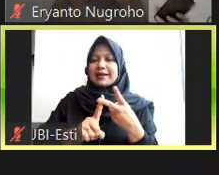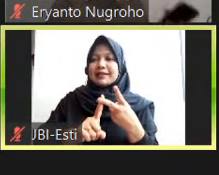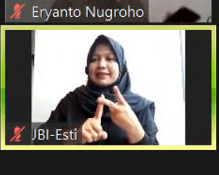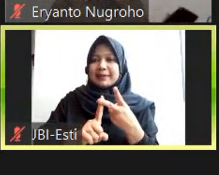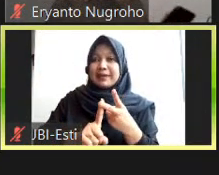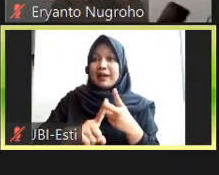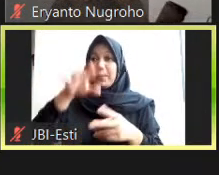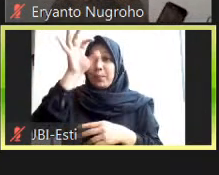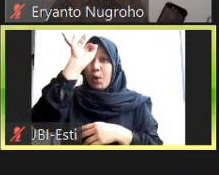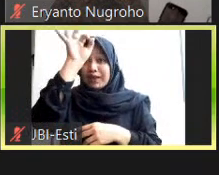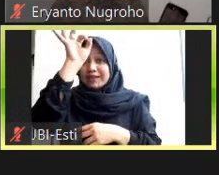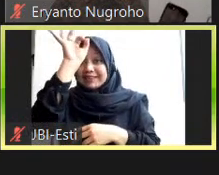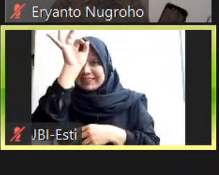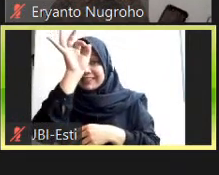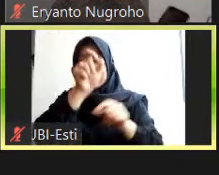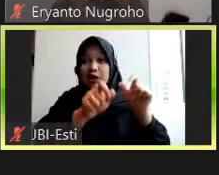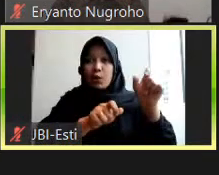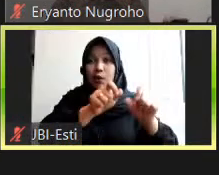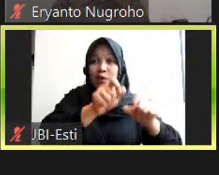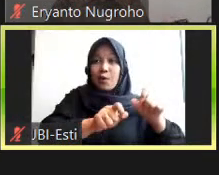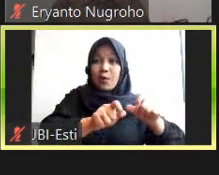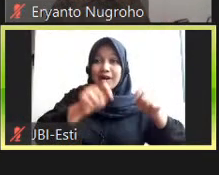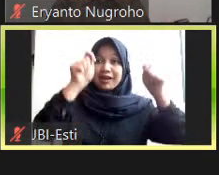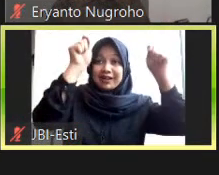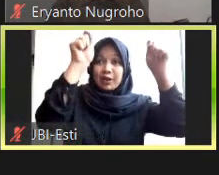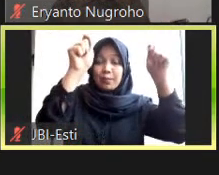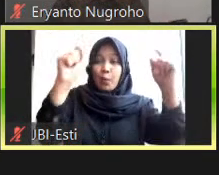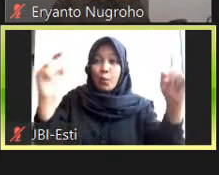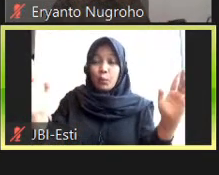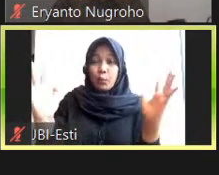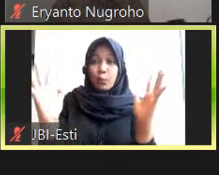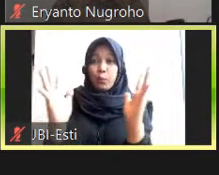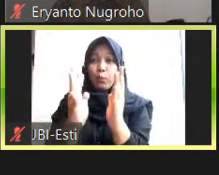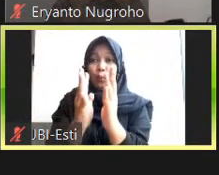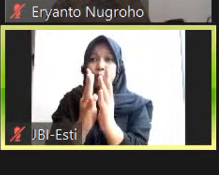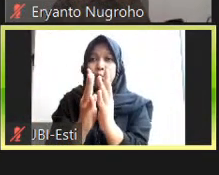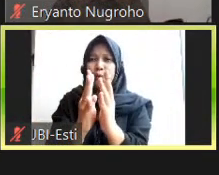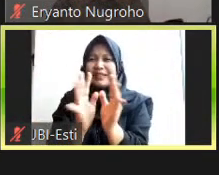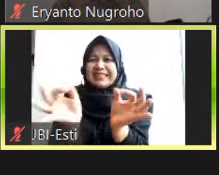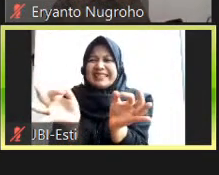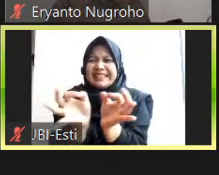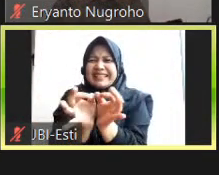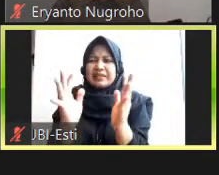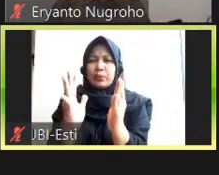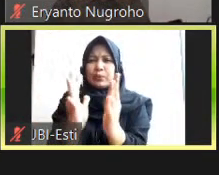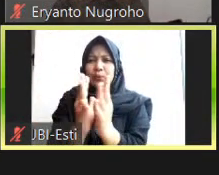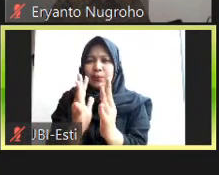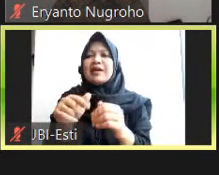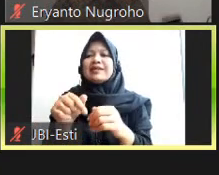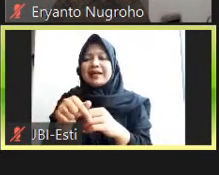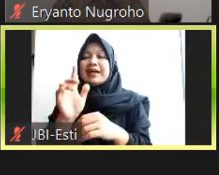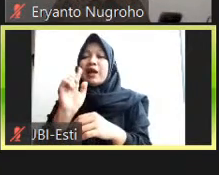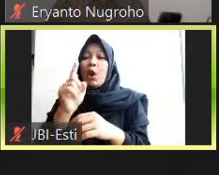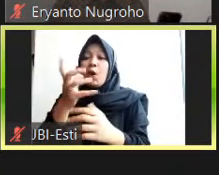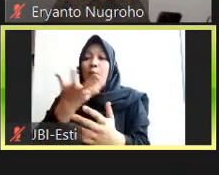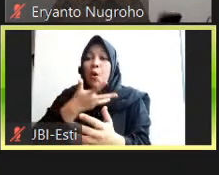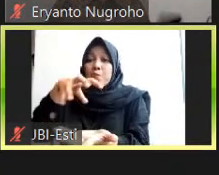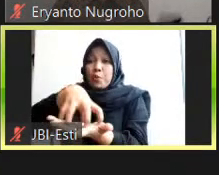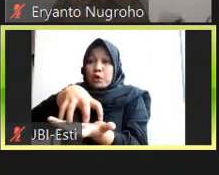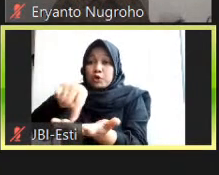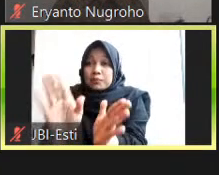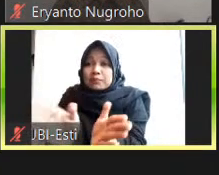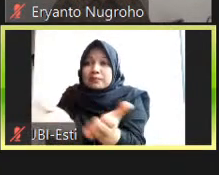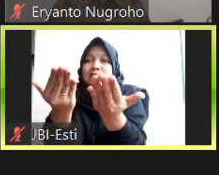dekat, jadi kita nggak bisa penentuan lokasi posko di tempat-tempat yang udah kita tentukan. Jadi biasanya